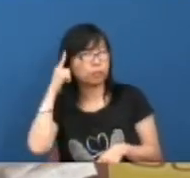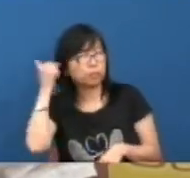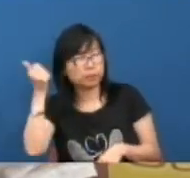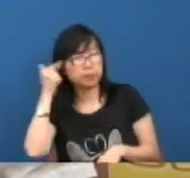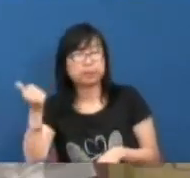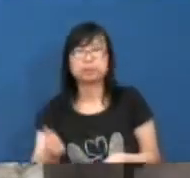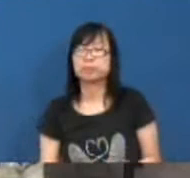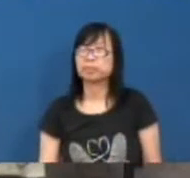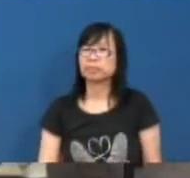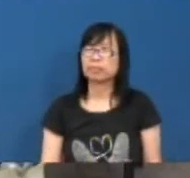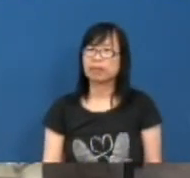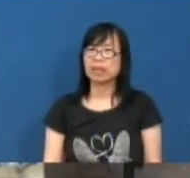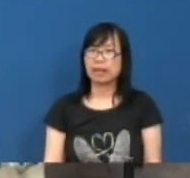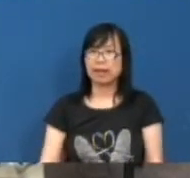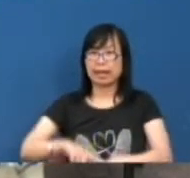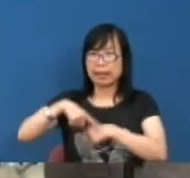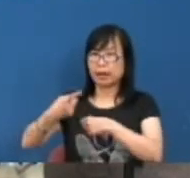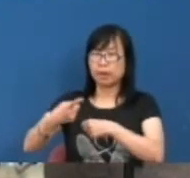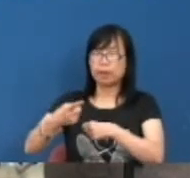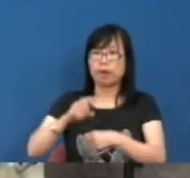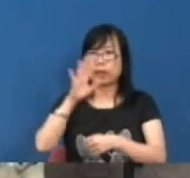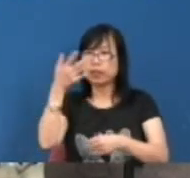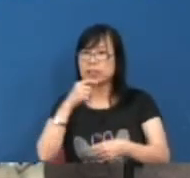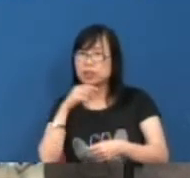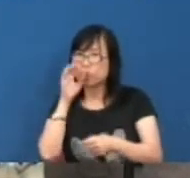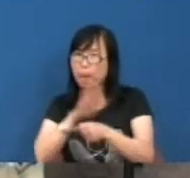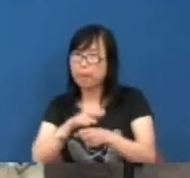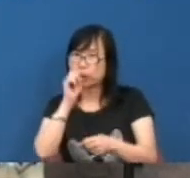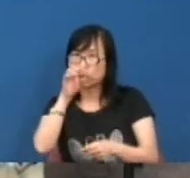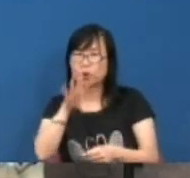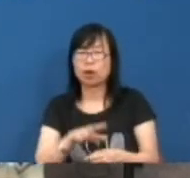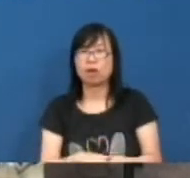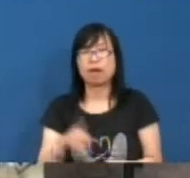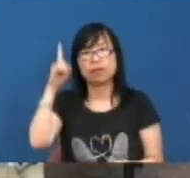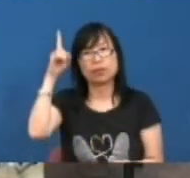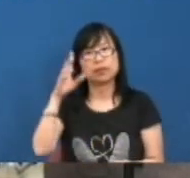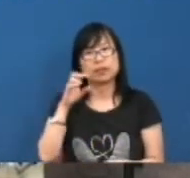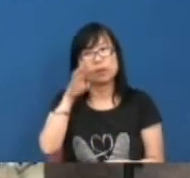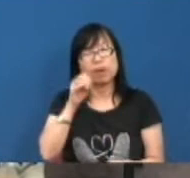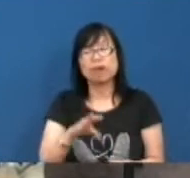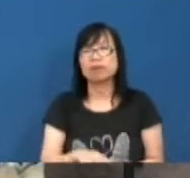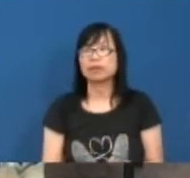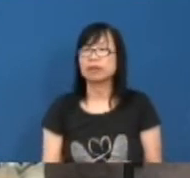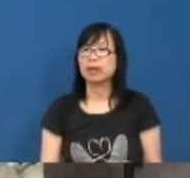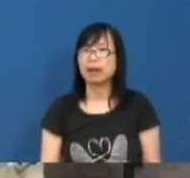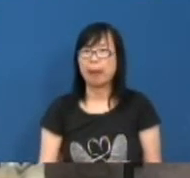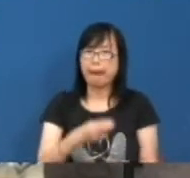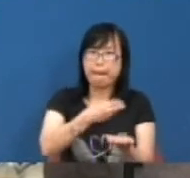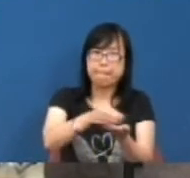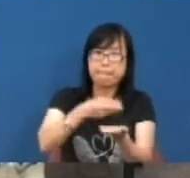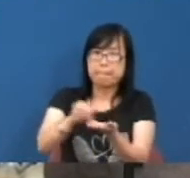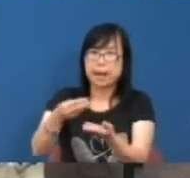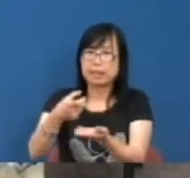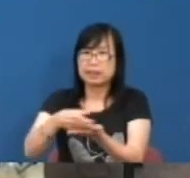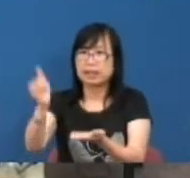嗱，有另一個方向咧，我哋都想補充一下啦。由上一次咧，我哋都講過啦，派錢的方面咧，